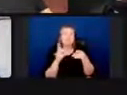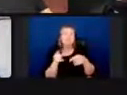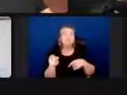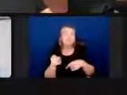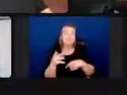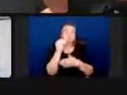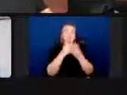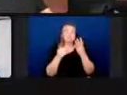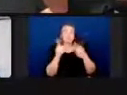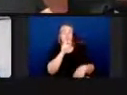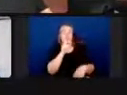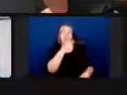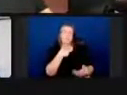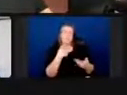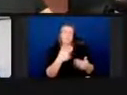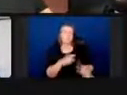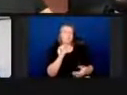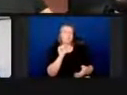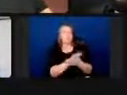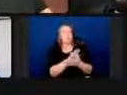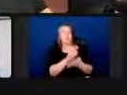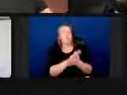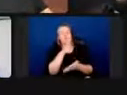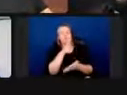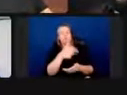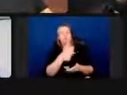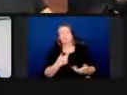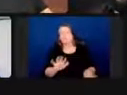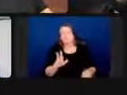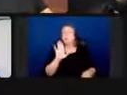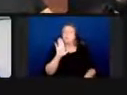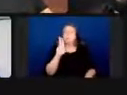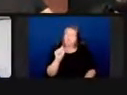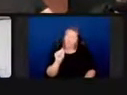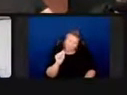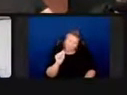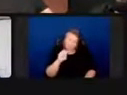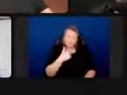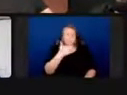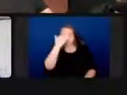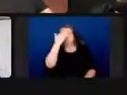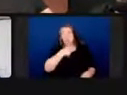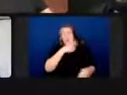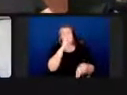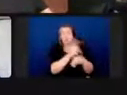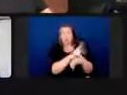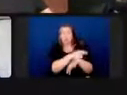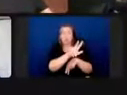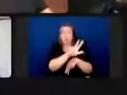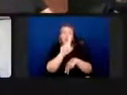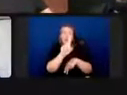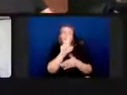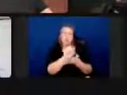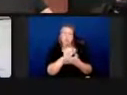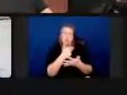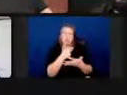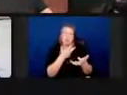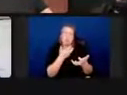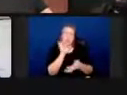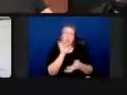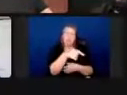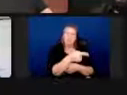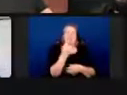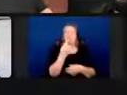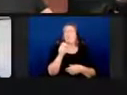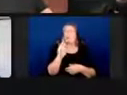uliopita tumeona ya kuwa wanafunzi wameweza kusema ya kuwa wamefaidika na programu